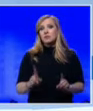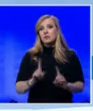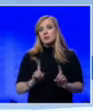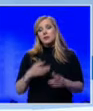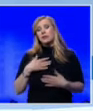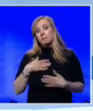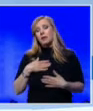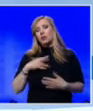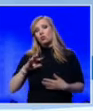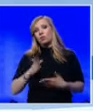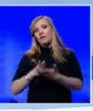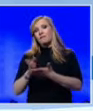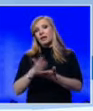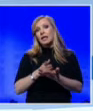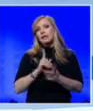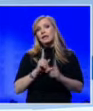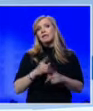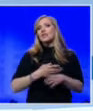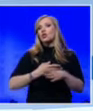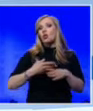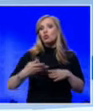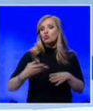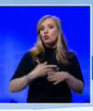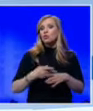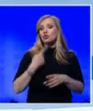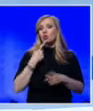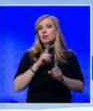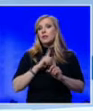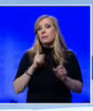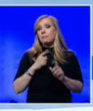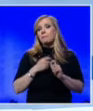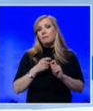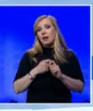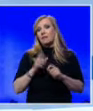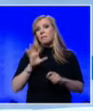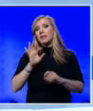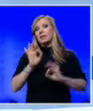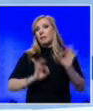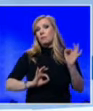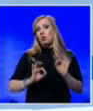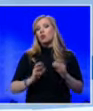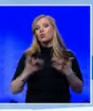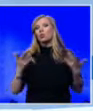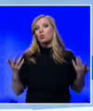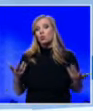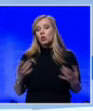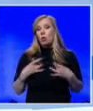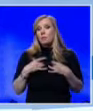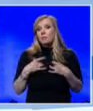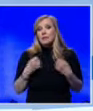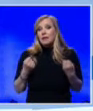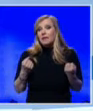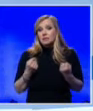и други варианти, разбира се. Те няма да са толкова устойчиви, тъй като не правят 50%. Но дори опасявам се да се случи